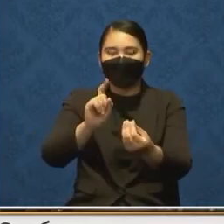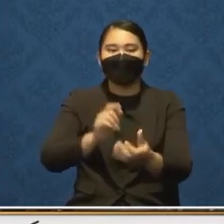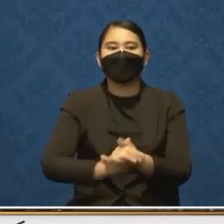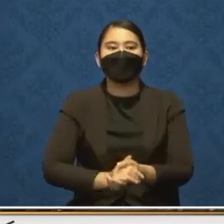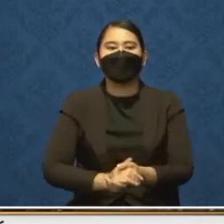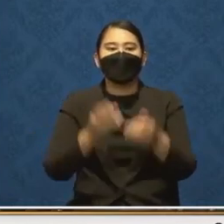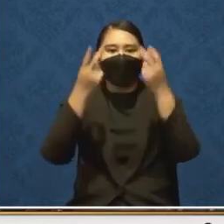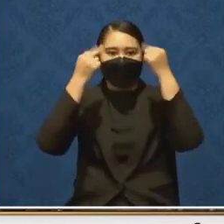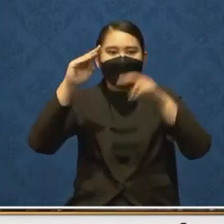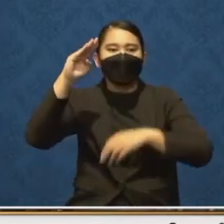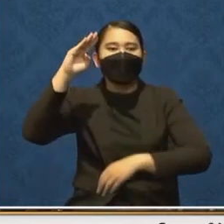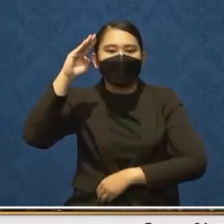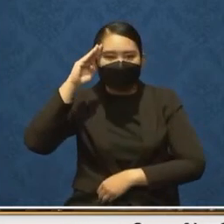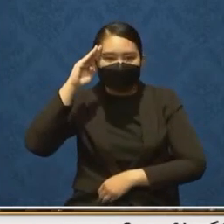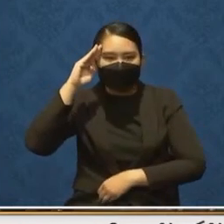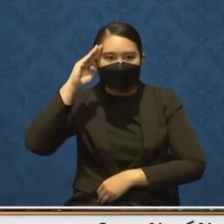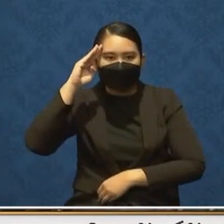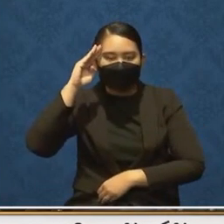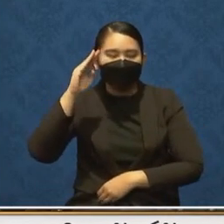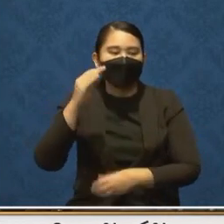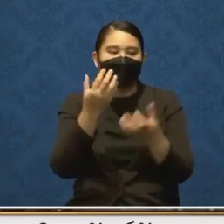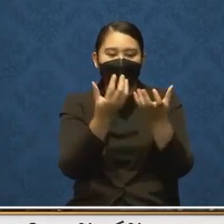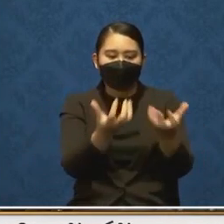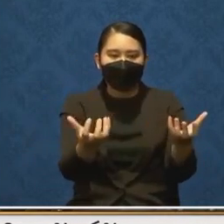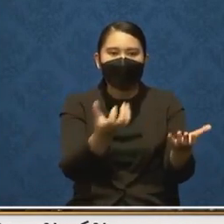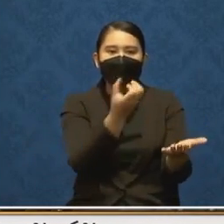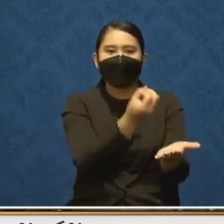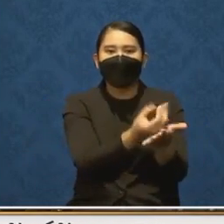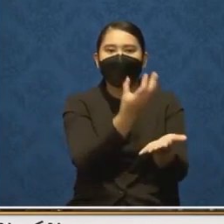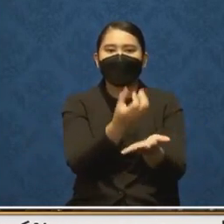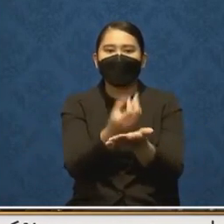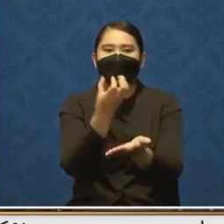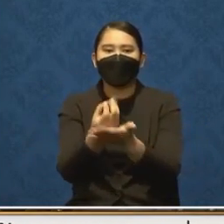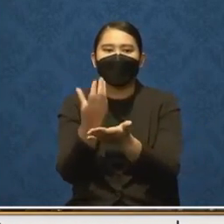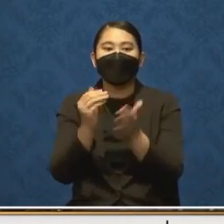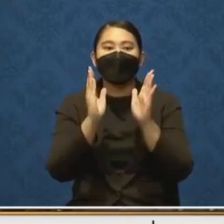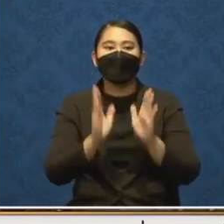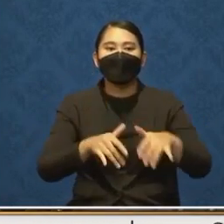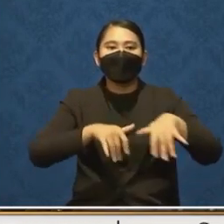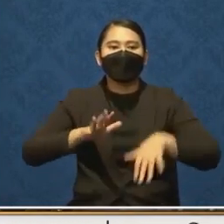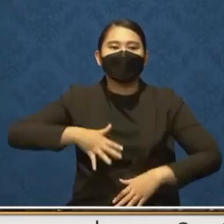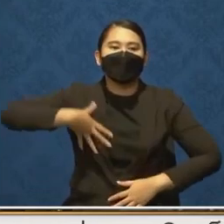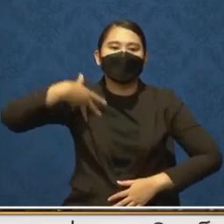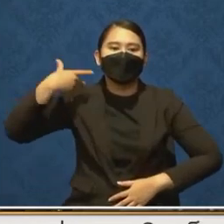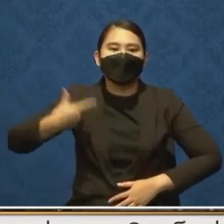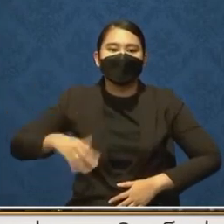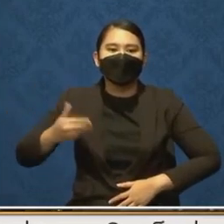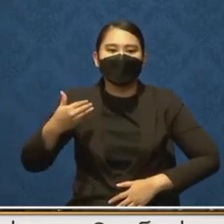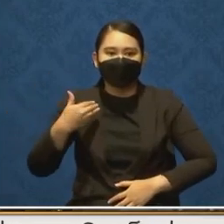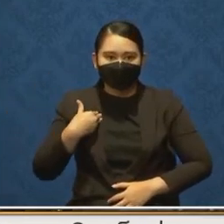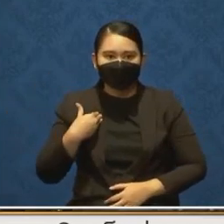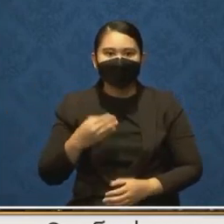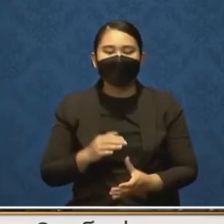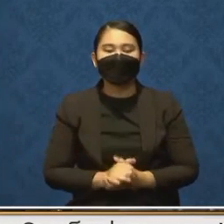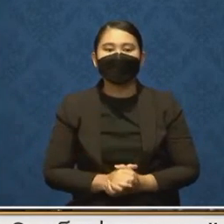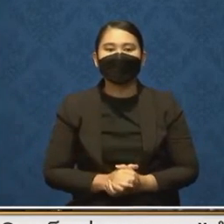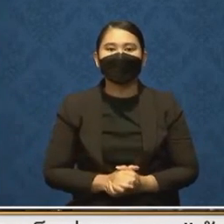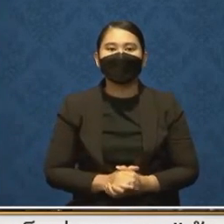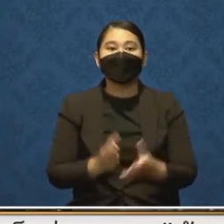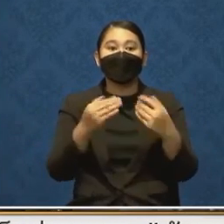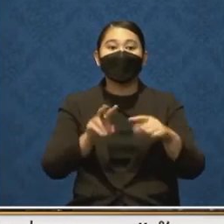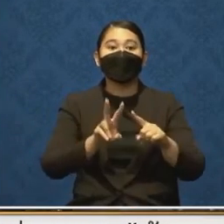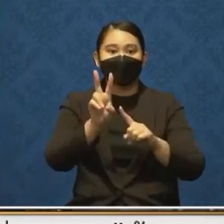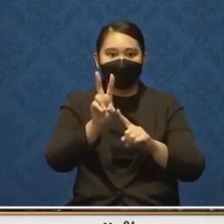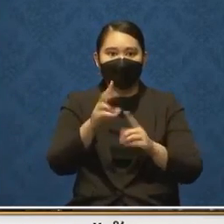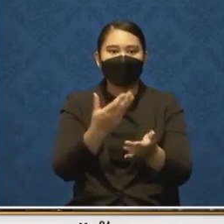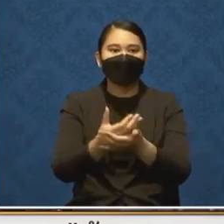ค้าแพงขึ้นประชาชนได้รบความดดร้อนประเด็ที่สองก็คือท่านใอนุมั